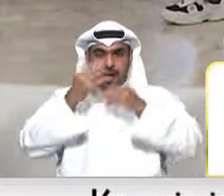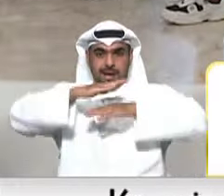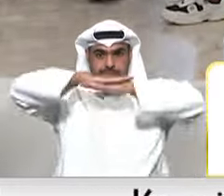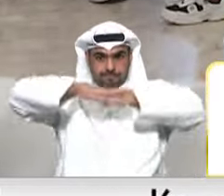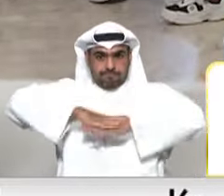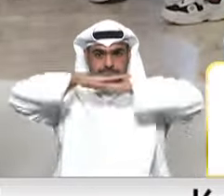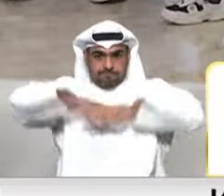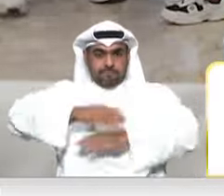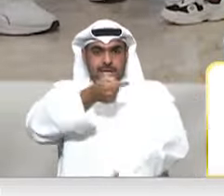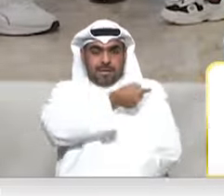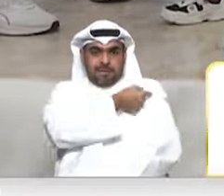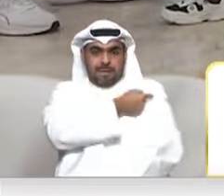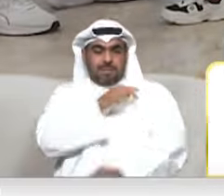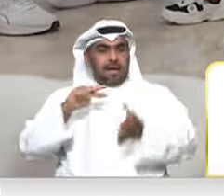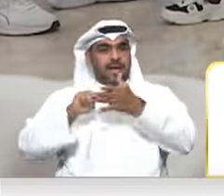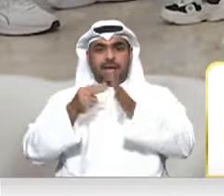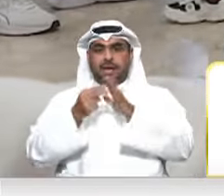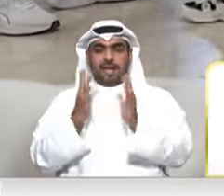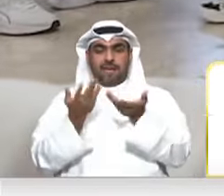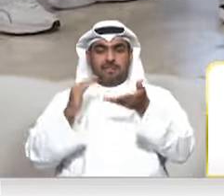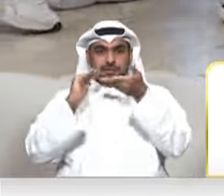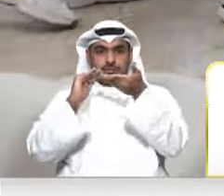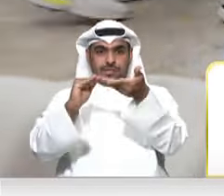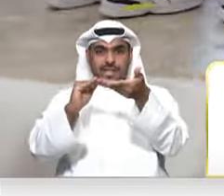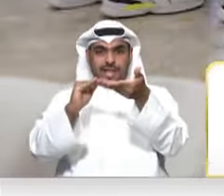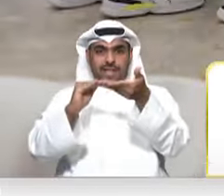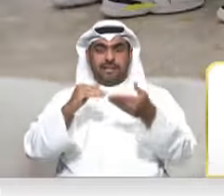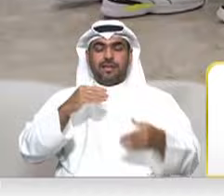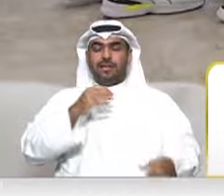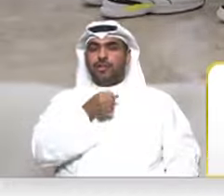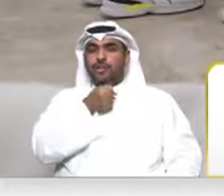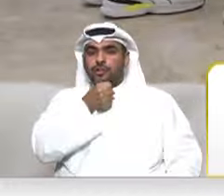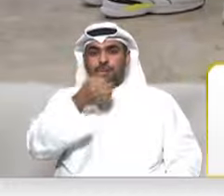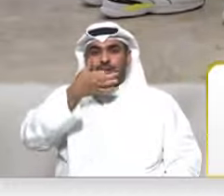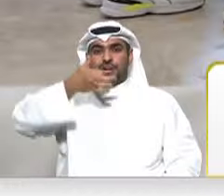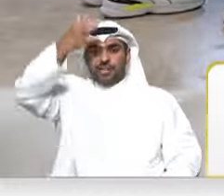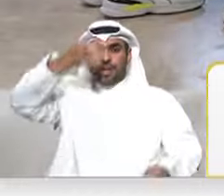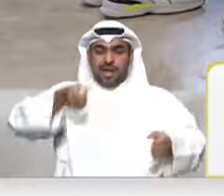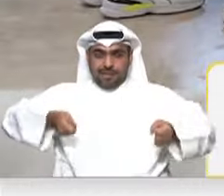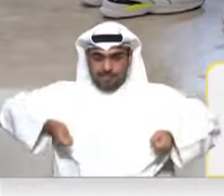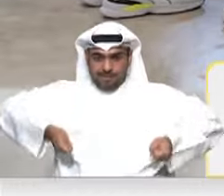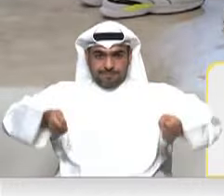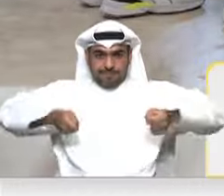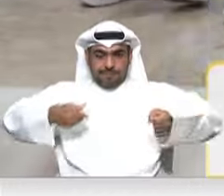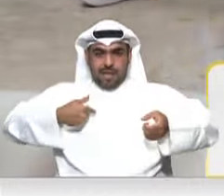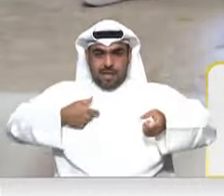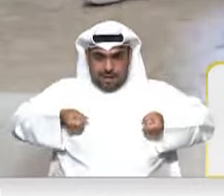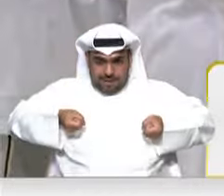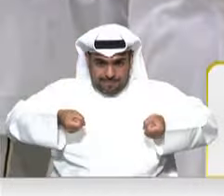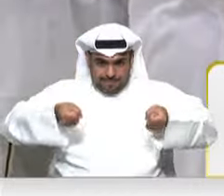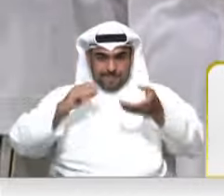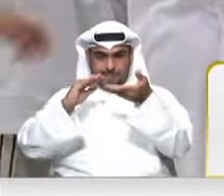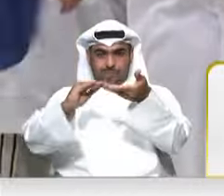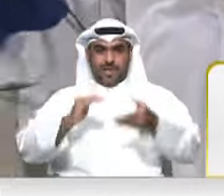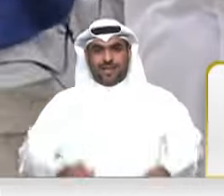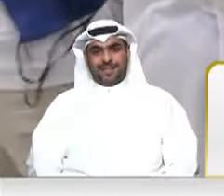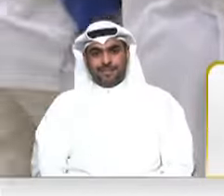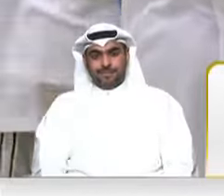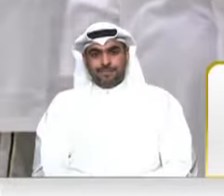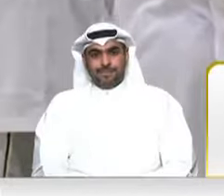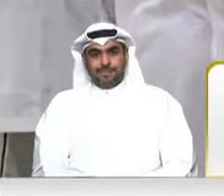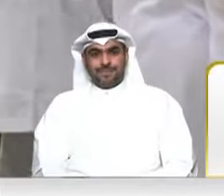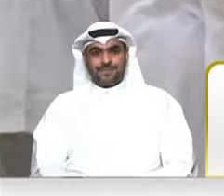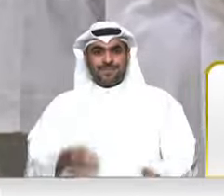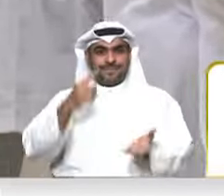الأولية ومساعدة الآخرين ودز الكبار بالويلتشير وأساعد المحتاجين. نادي المتطوع